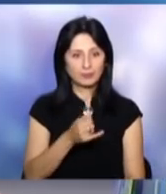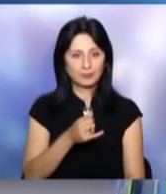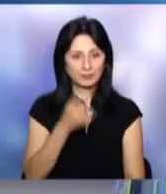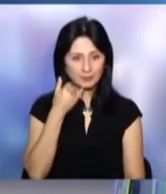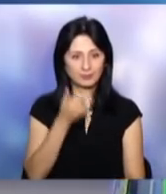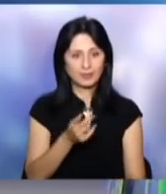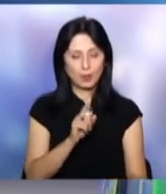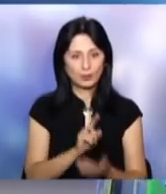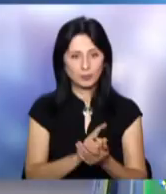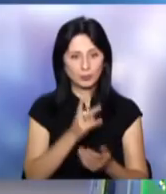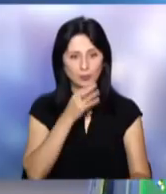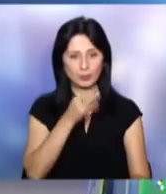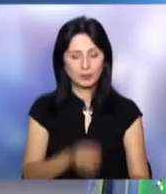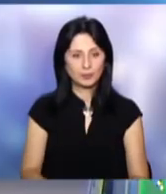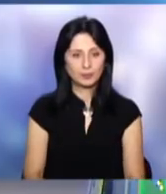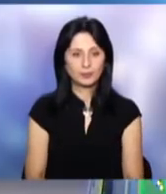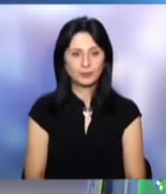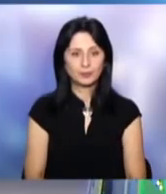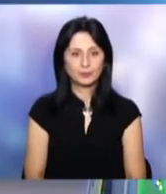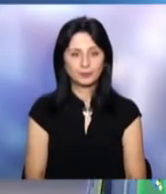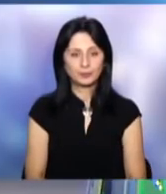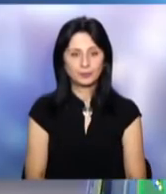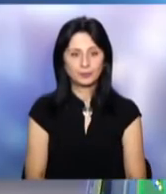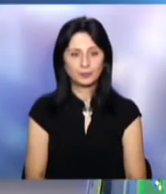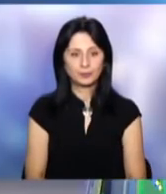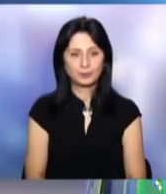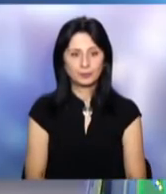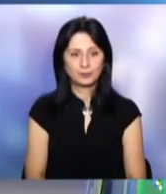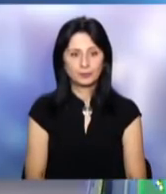და აუცილებლად უნდა უპასუხო. დილამშვიდობისა, გისმენთ.